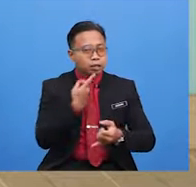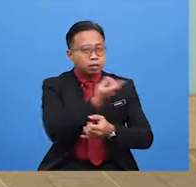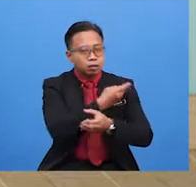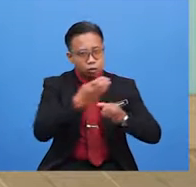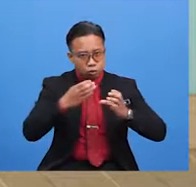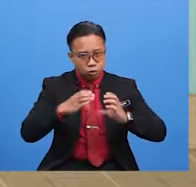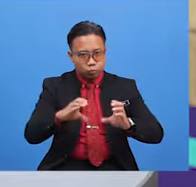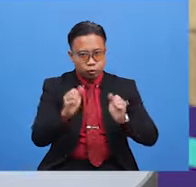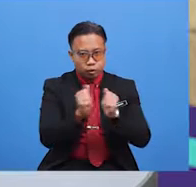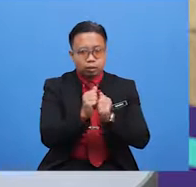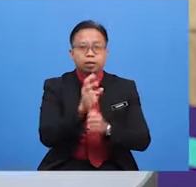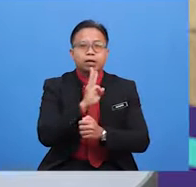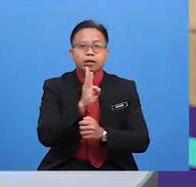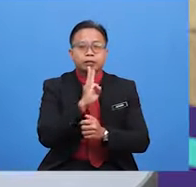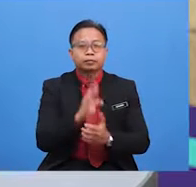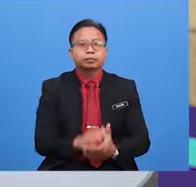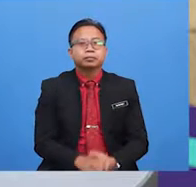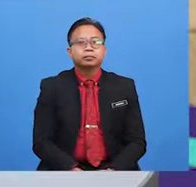minuman.